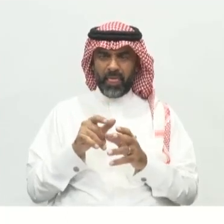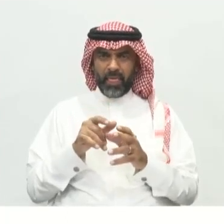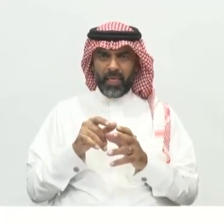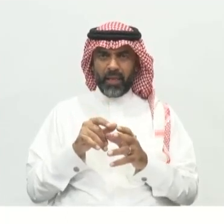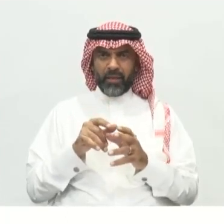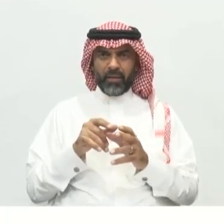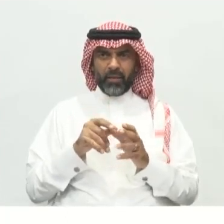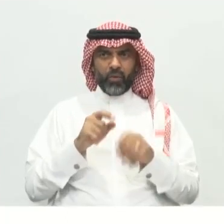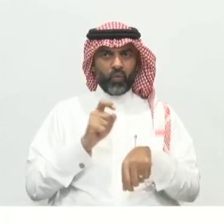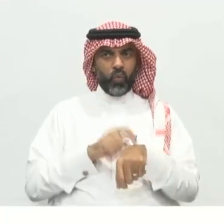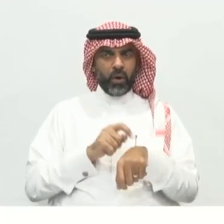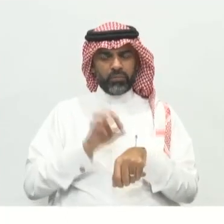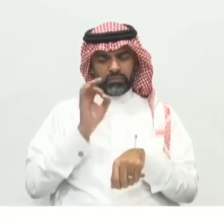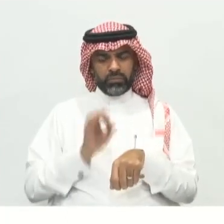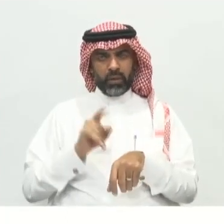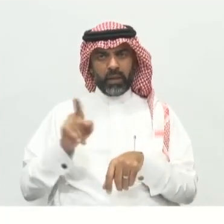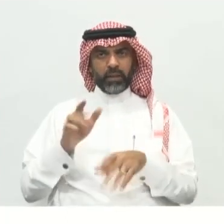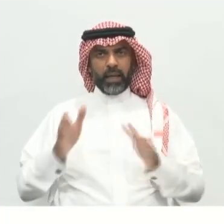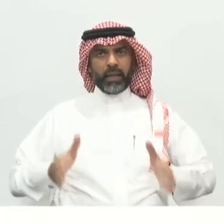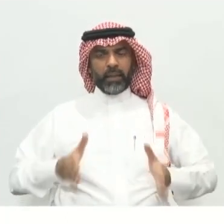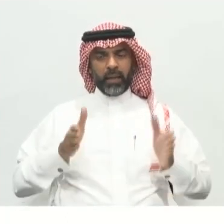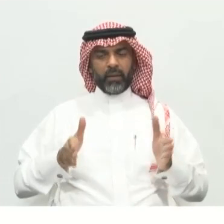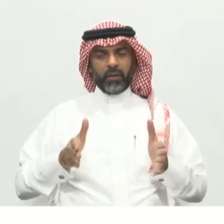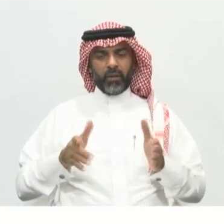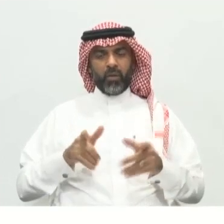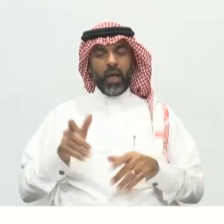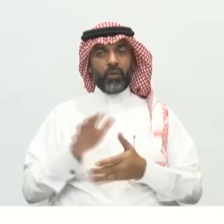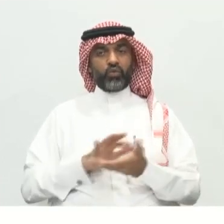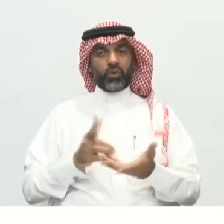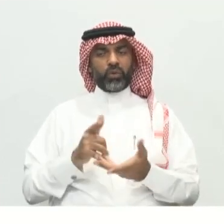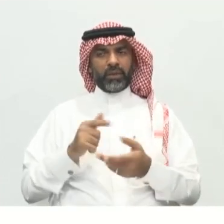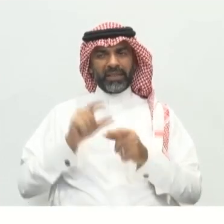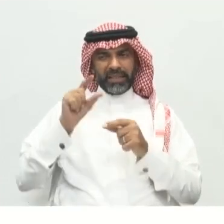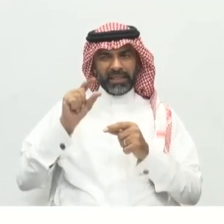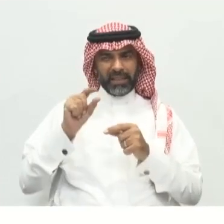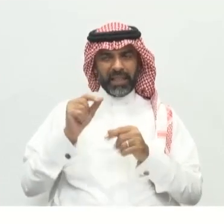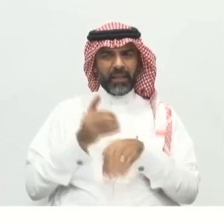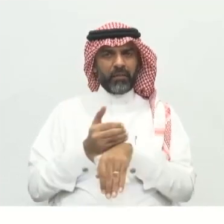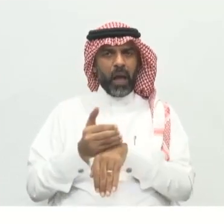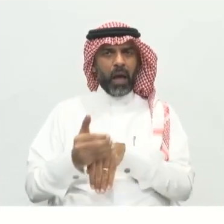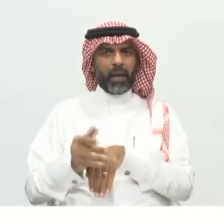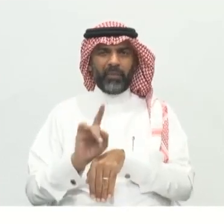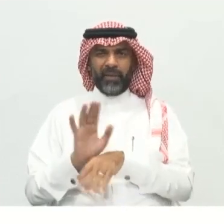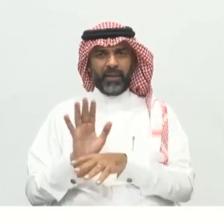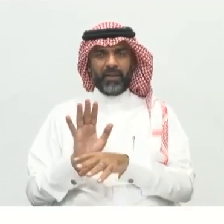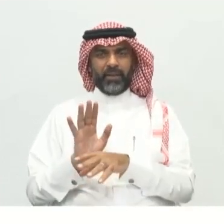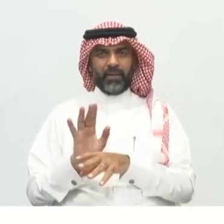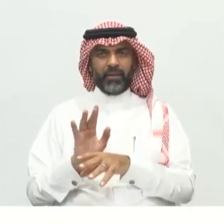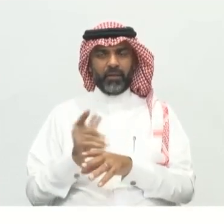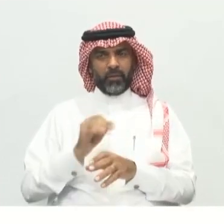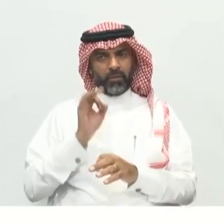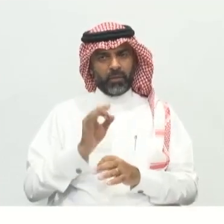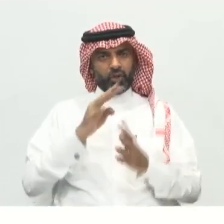الحديد في ظلو الهدف والداله الموضوعيه لهذه المشكله تقليل نسبه التاخير الى الحد الادنى